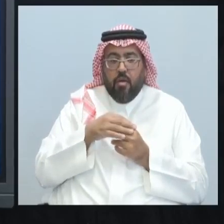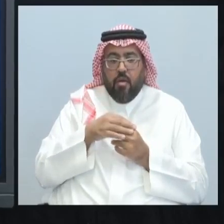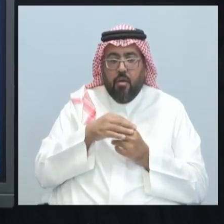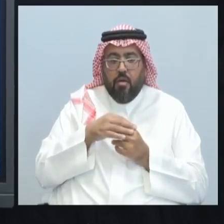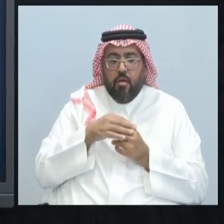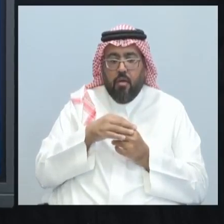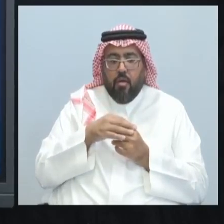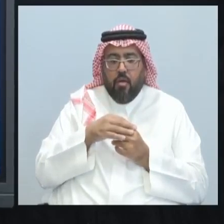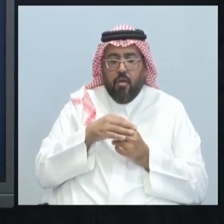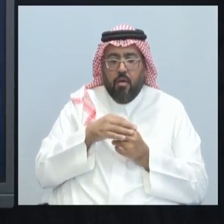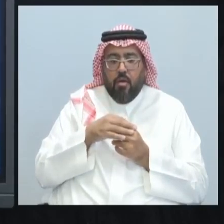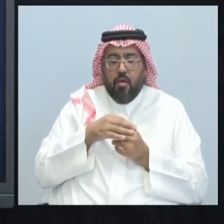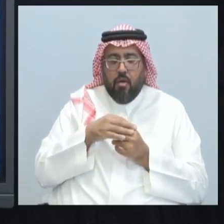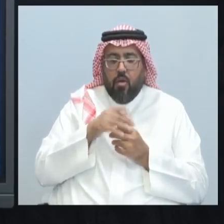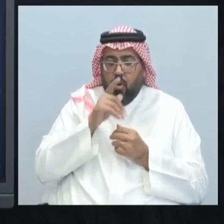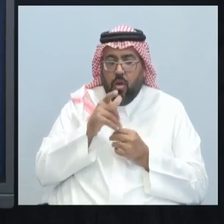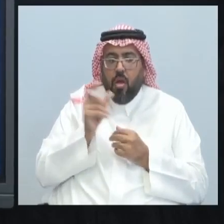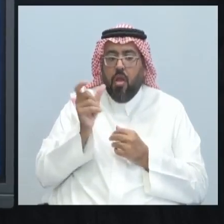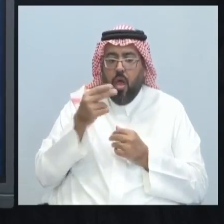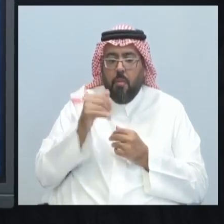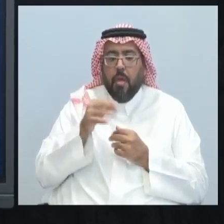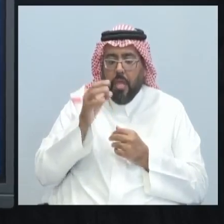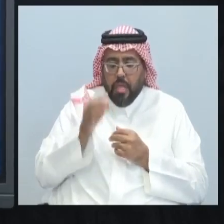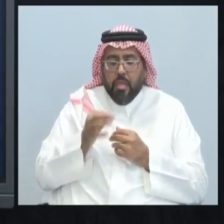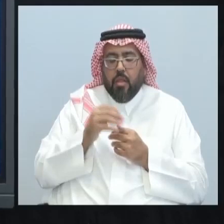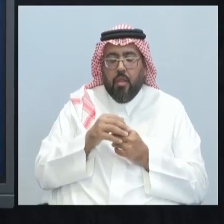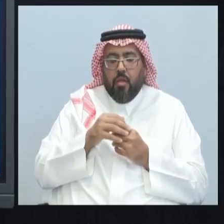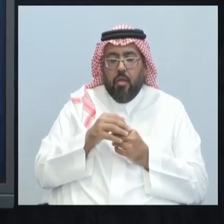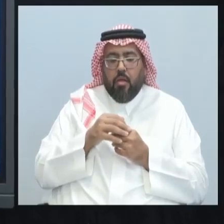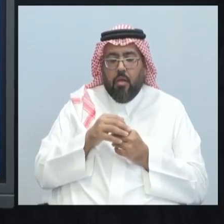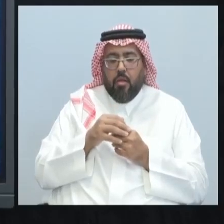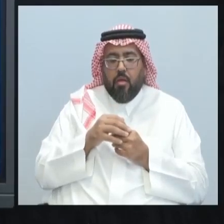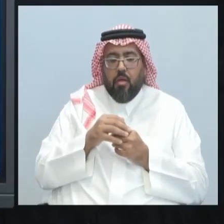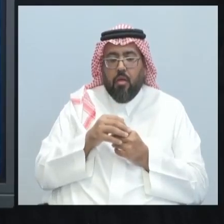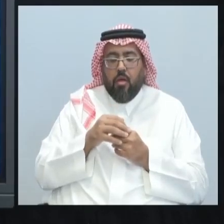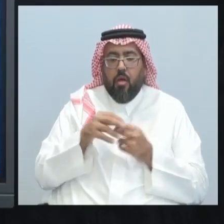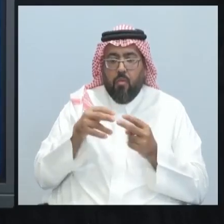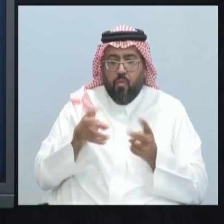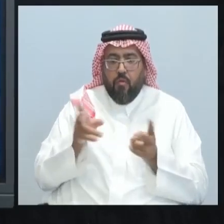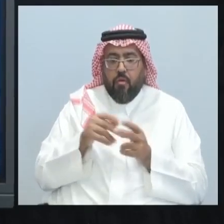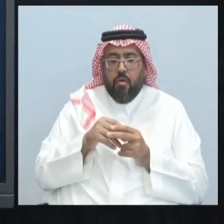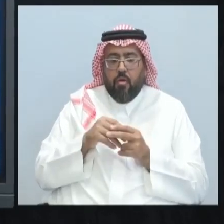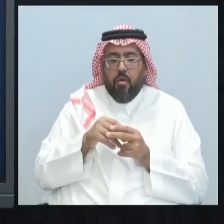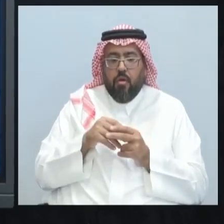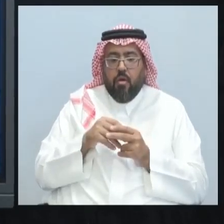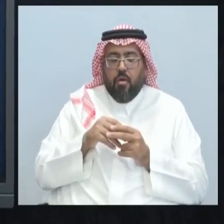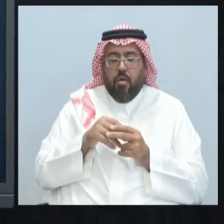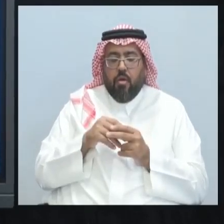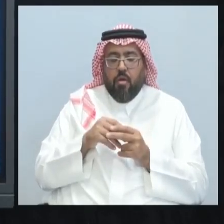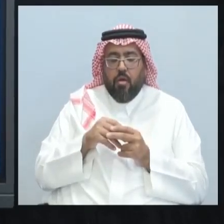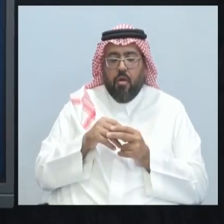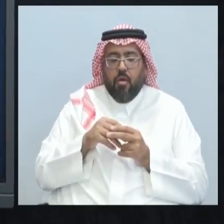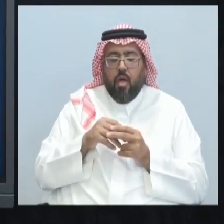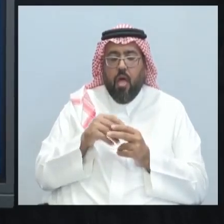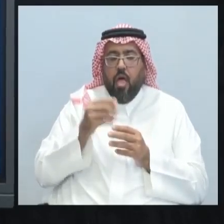اثر تقولون نعم يا استاذ اكيد بالتاكيد وانا اوافق ايضا لا شك ولا ريب طيب ما هي